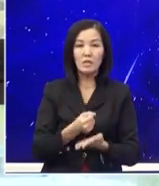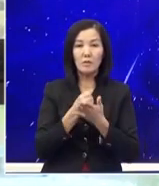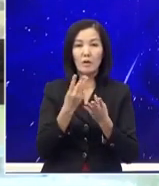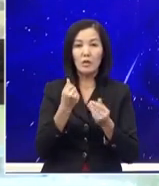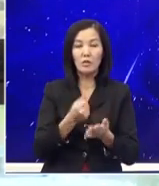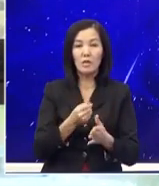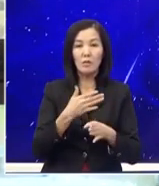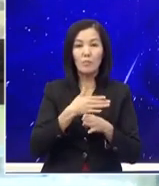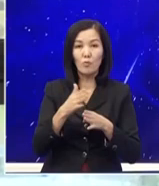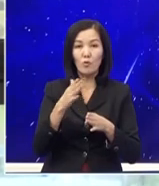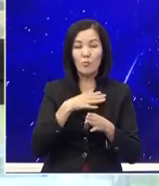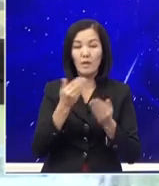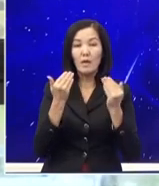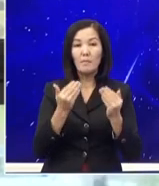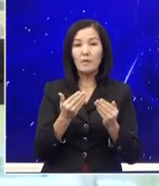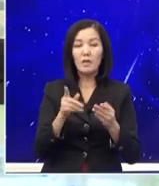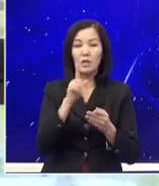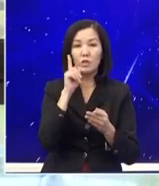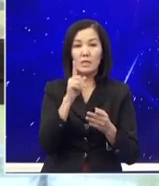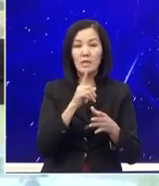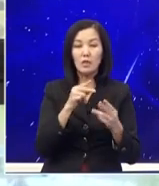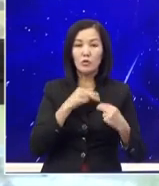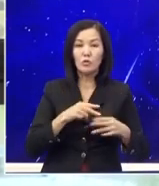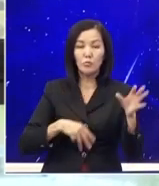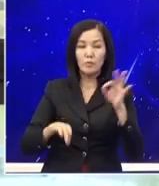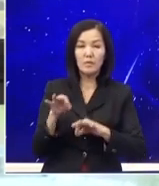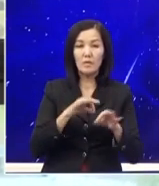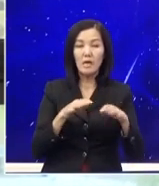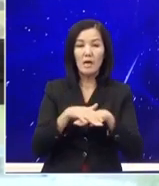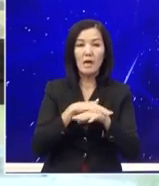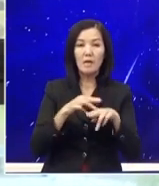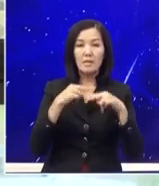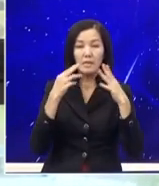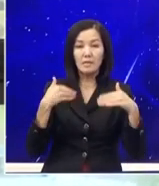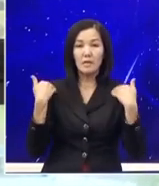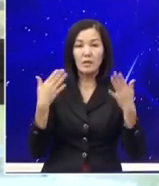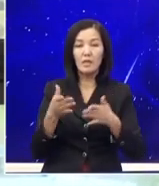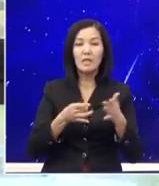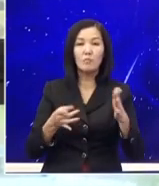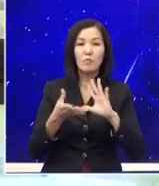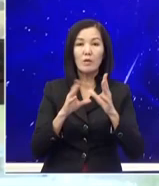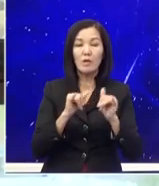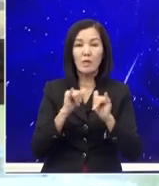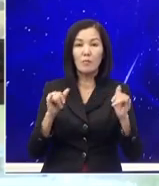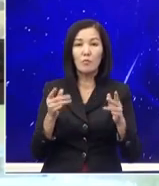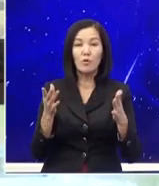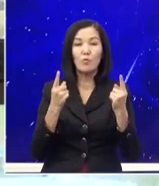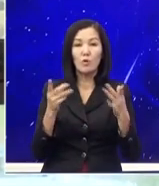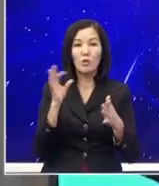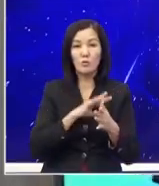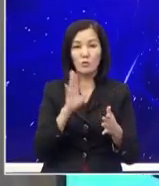ақшалай қолдау көрсетті. Ал биыл жастардың жұмыстарын халық назарына ұсынылды. Мұндай жобалар республикамыздың дамуына үлес